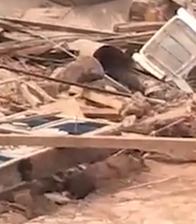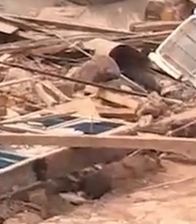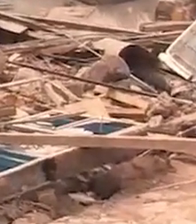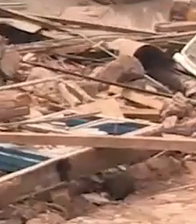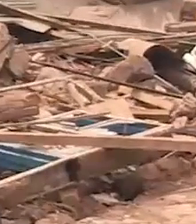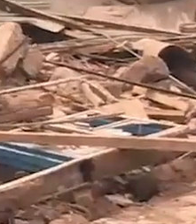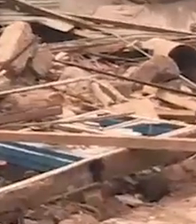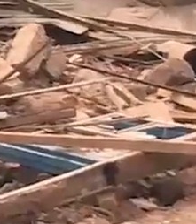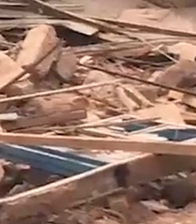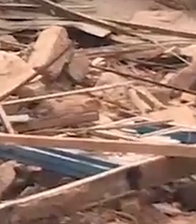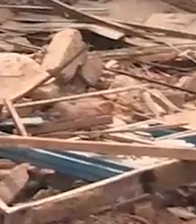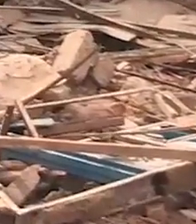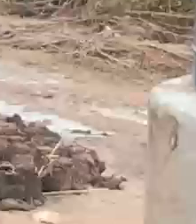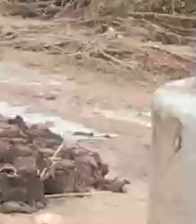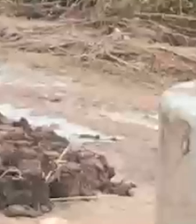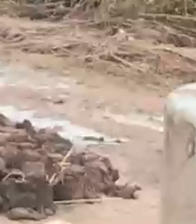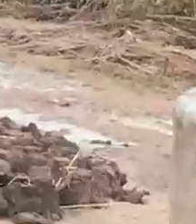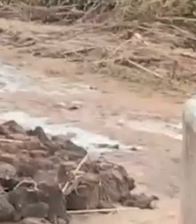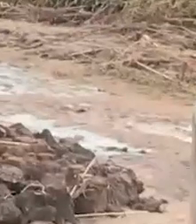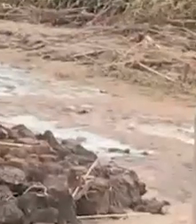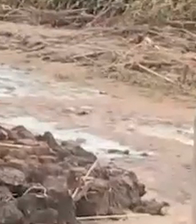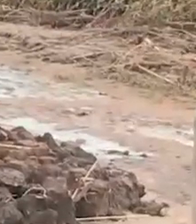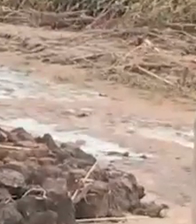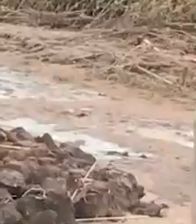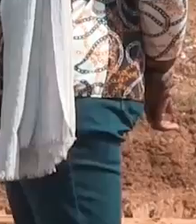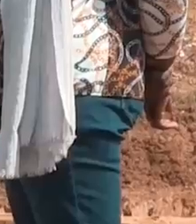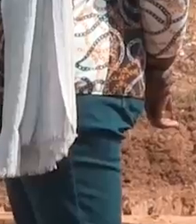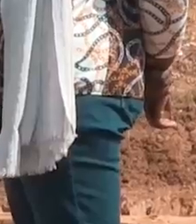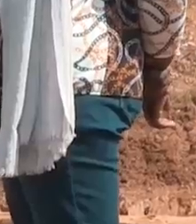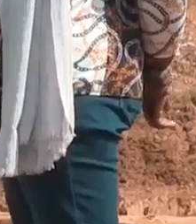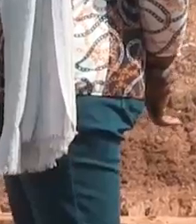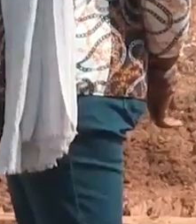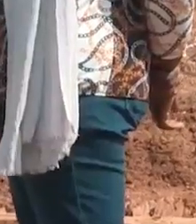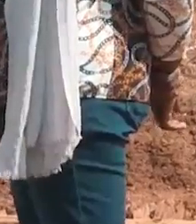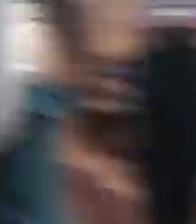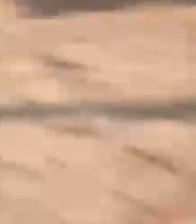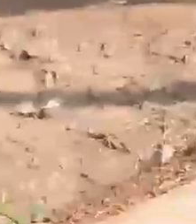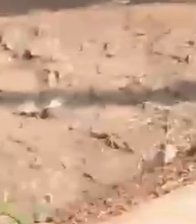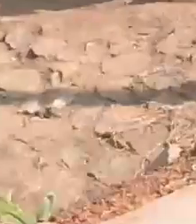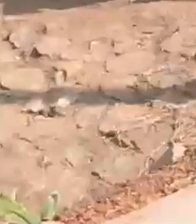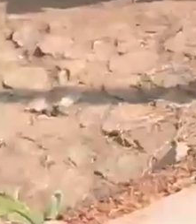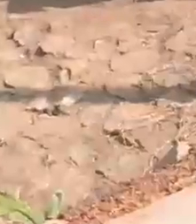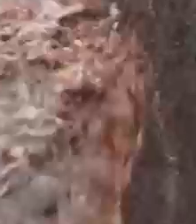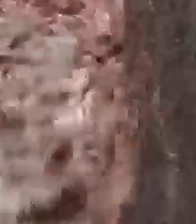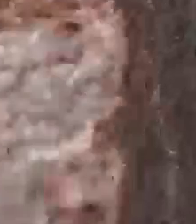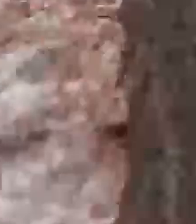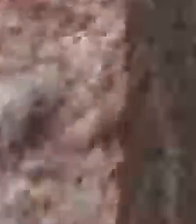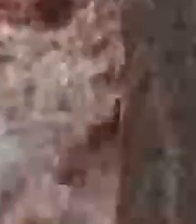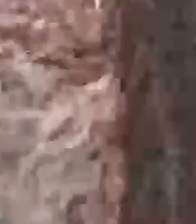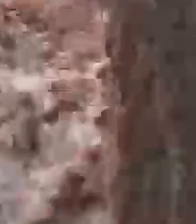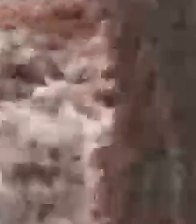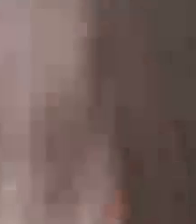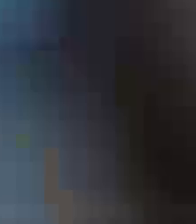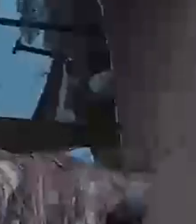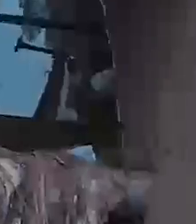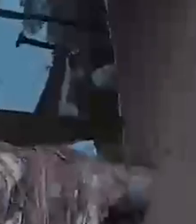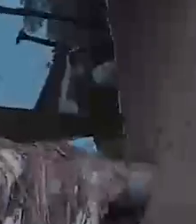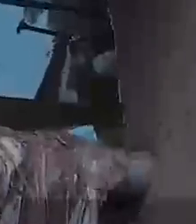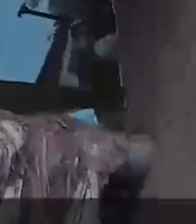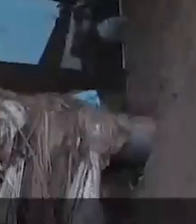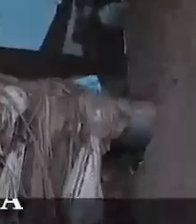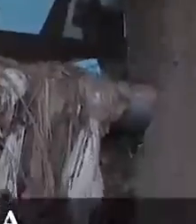Mu rwego rwo gukomeza kwirinda no gukumira ingaruka ziterwa n'ibiza, Minemira asaba abaturiye inzira z'amazi na za ruhurura hirya no hino mu gihugu